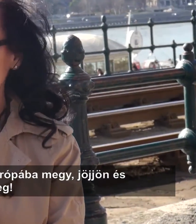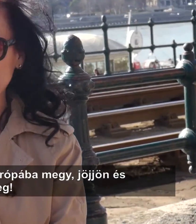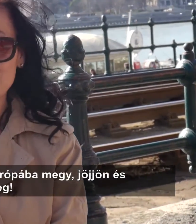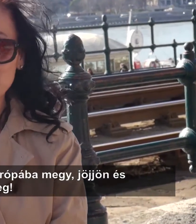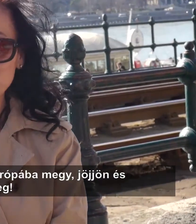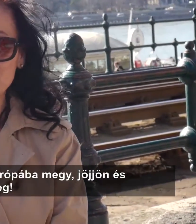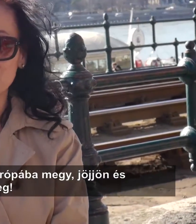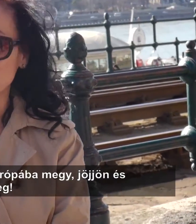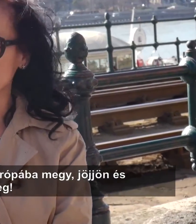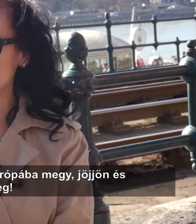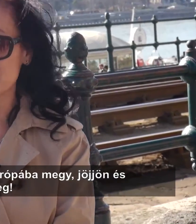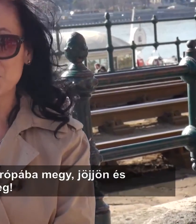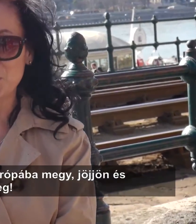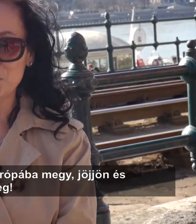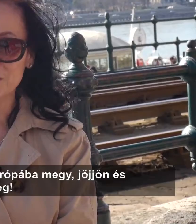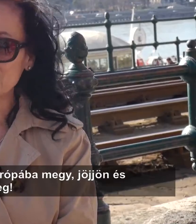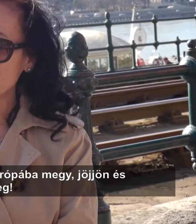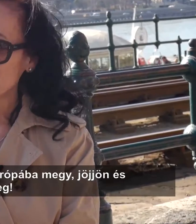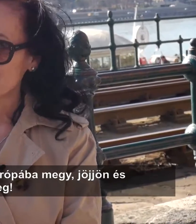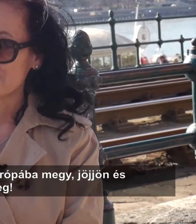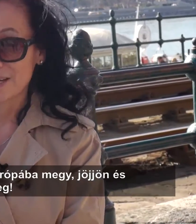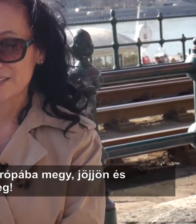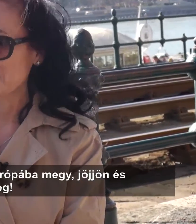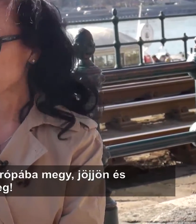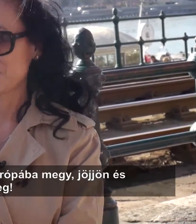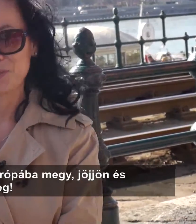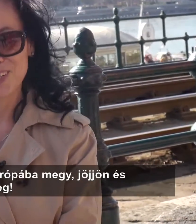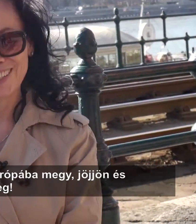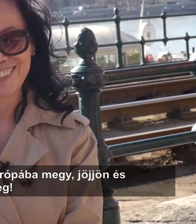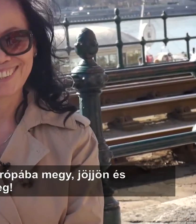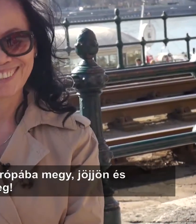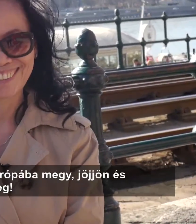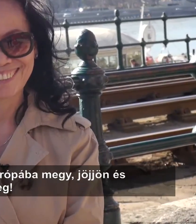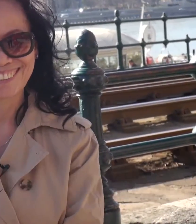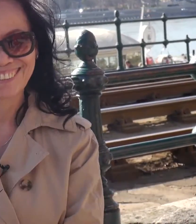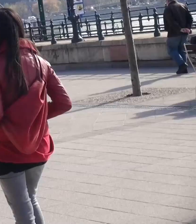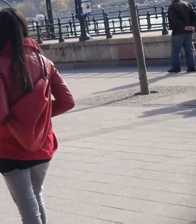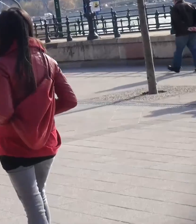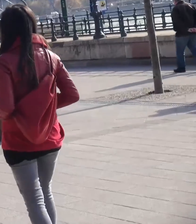đến Đức Hùng hoặc là đi đến châu Âu, hãy đến thăm thành phố này.